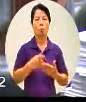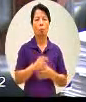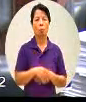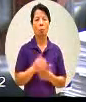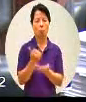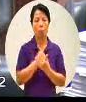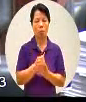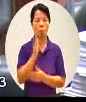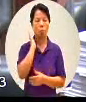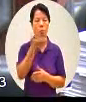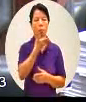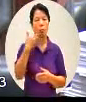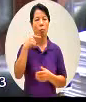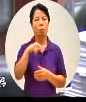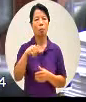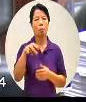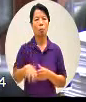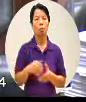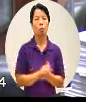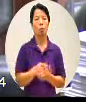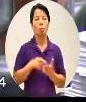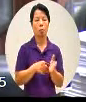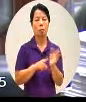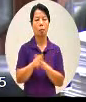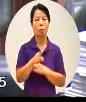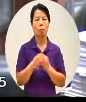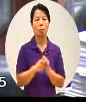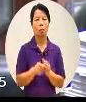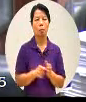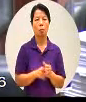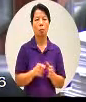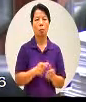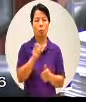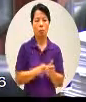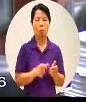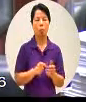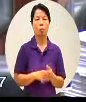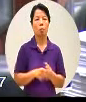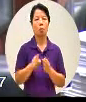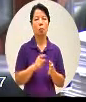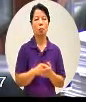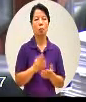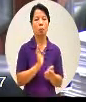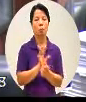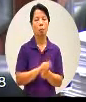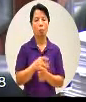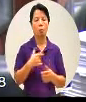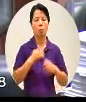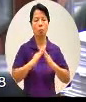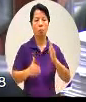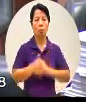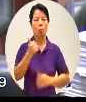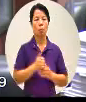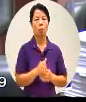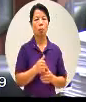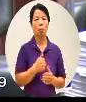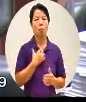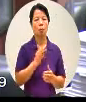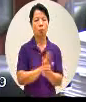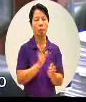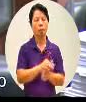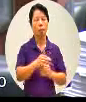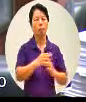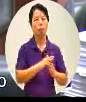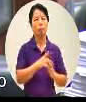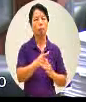局签专案，那请市长体恤我们这一些老百姓的心声，安尼好唔好？